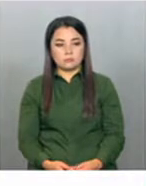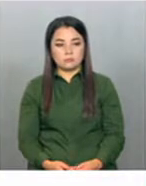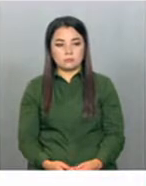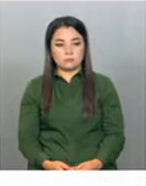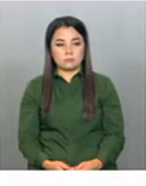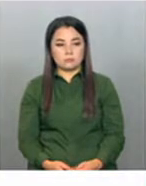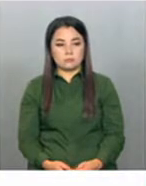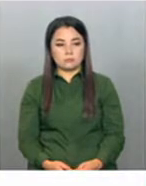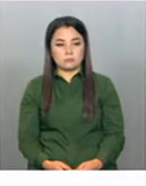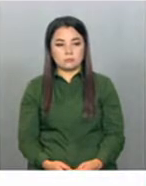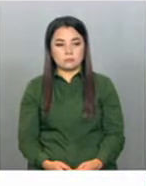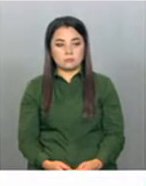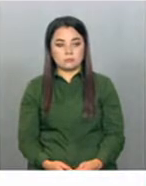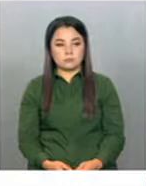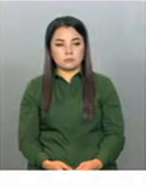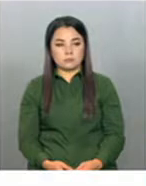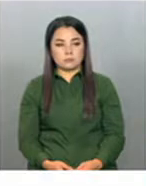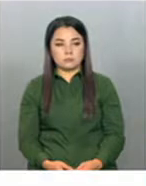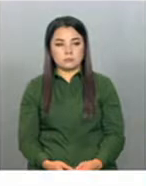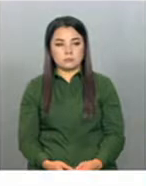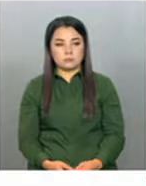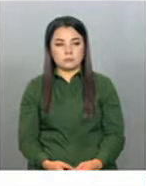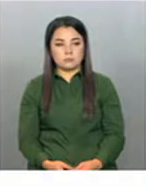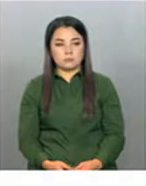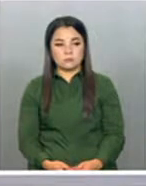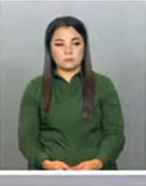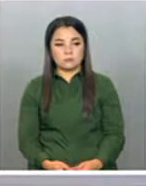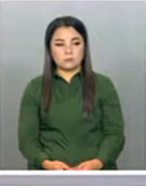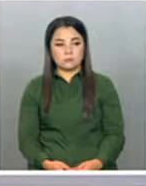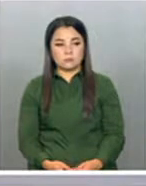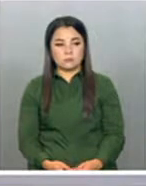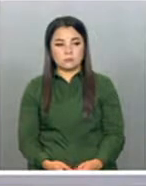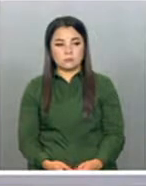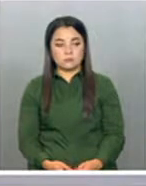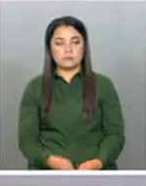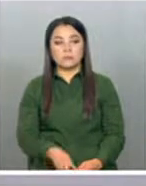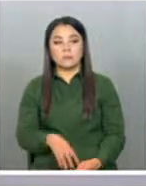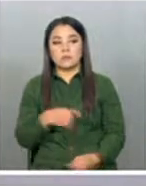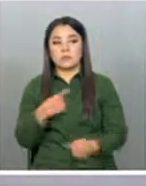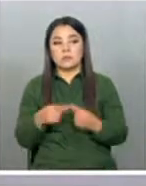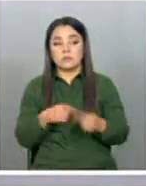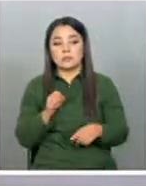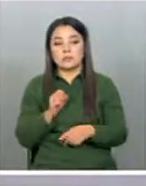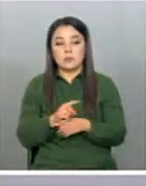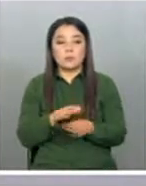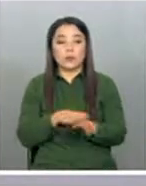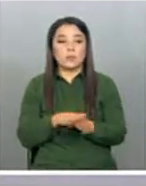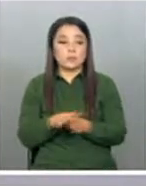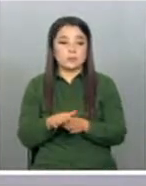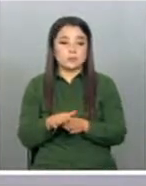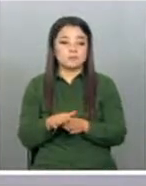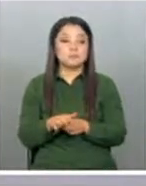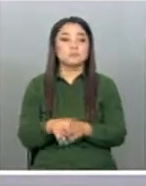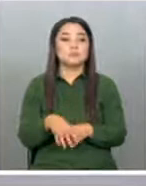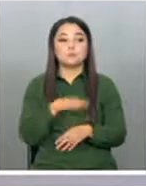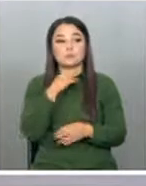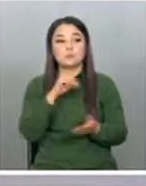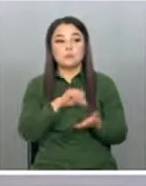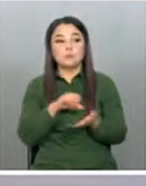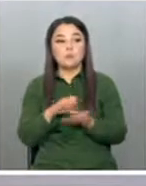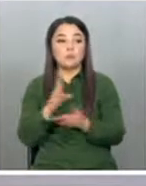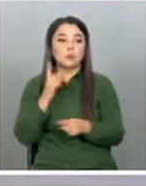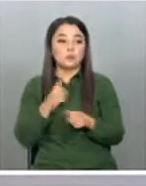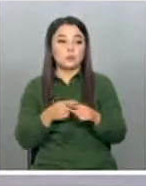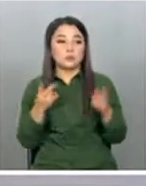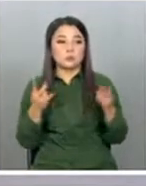у квадрат қосу 16 в квадрат болады. Ал оқушылар, келесі тапсырманы орындайық. Көп мүшелерді